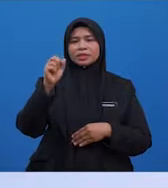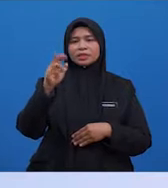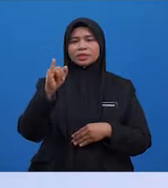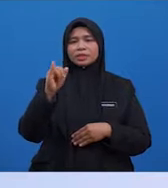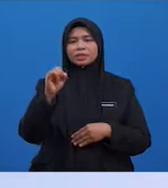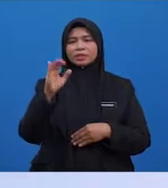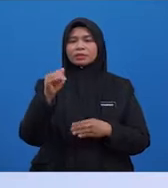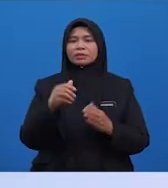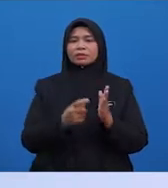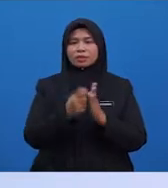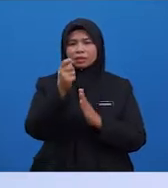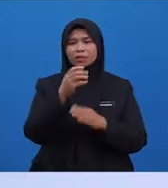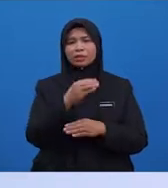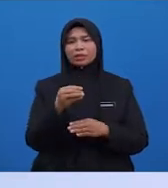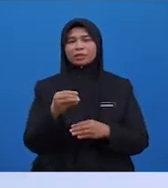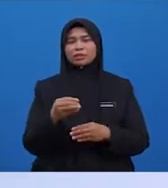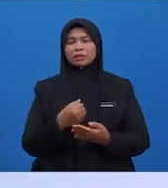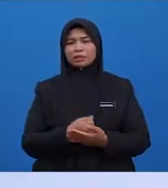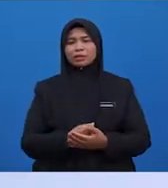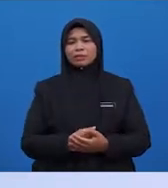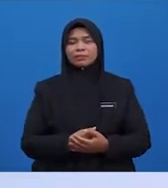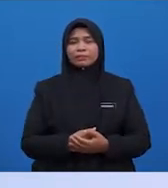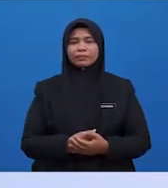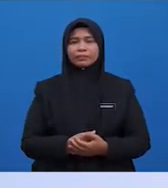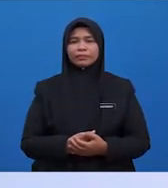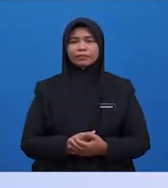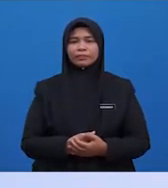berperanan meningkatkan kecergasan atlet.